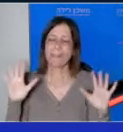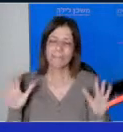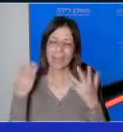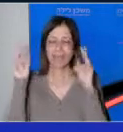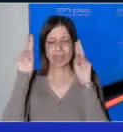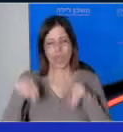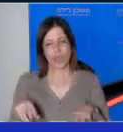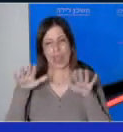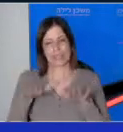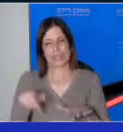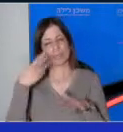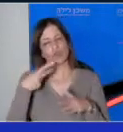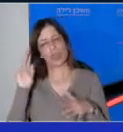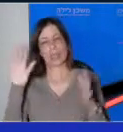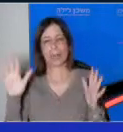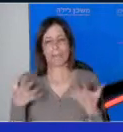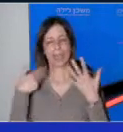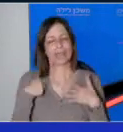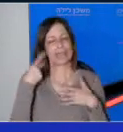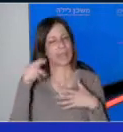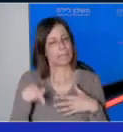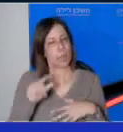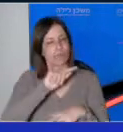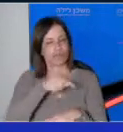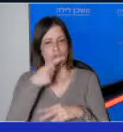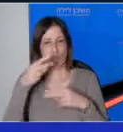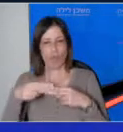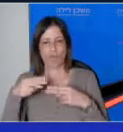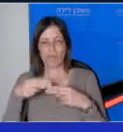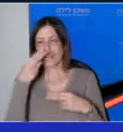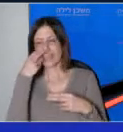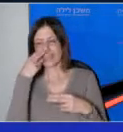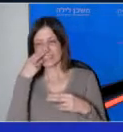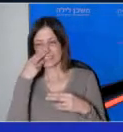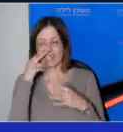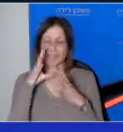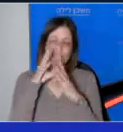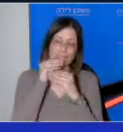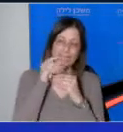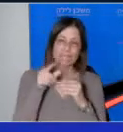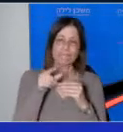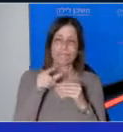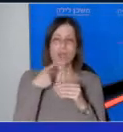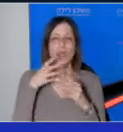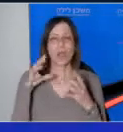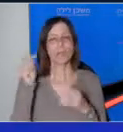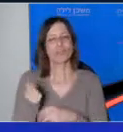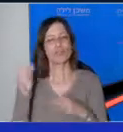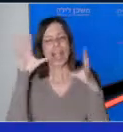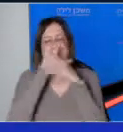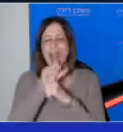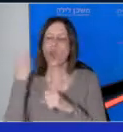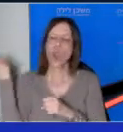הזה כמה שיותר מהר. אני אהיה איתכם כאן בשעה הקרובה, ננסה לדחוס אנחנו הערב במשכן לילה את כל